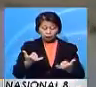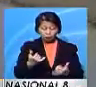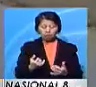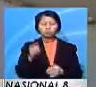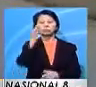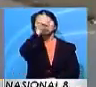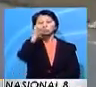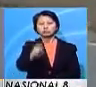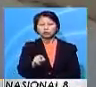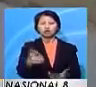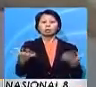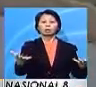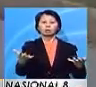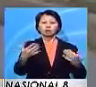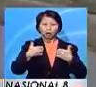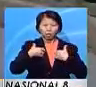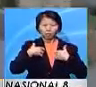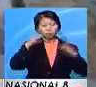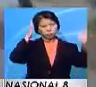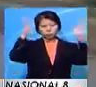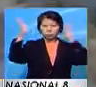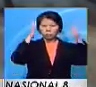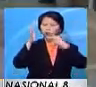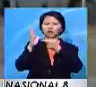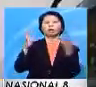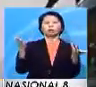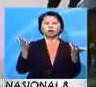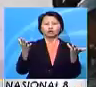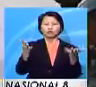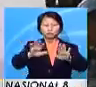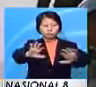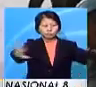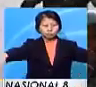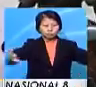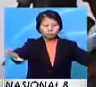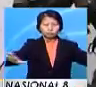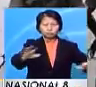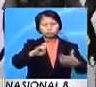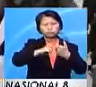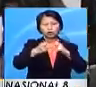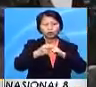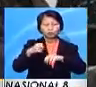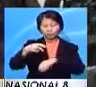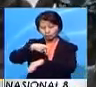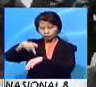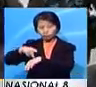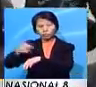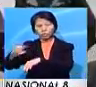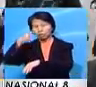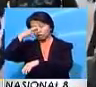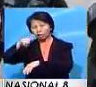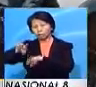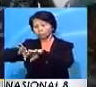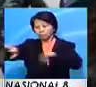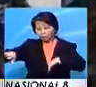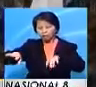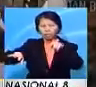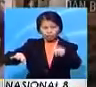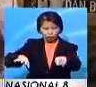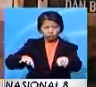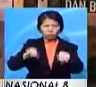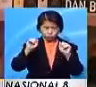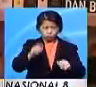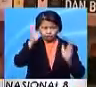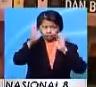persoalan, adakah kewibawaan Malaysia menjadi perantara terbaik bagi konflik di Filipina dan Thailand perlu diterjemah di